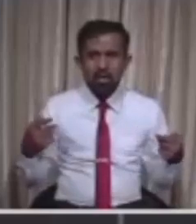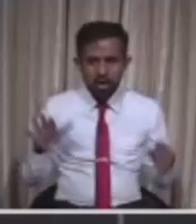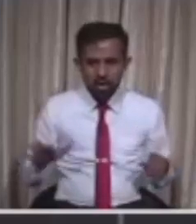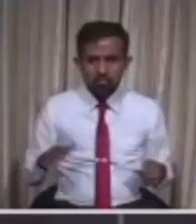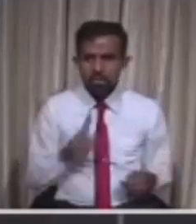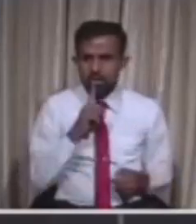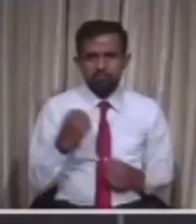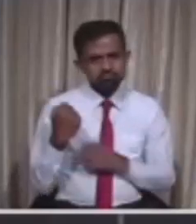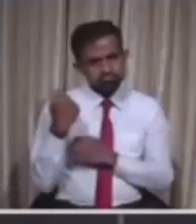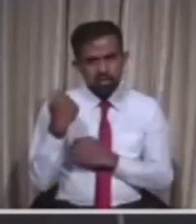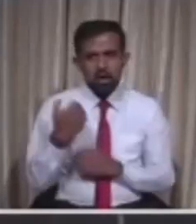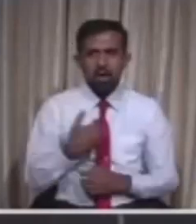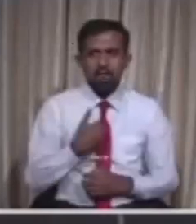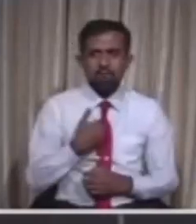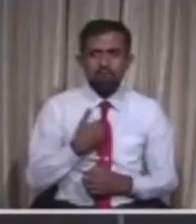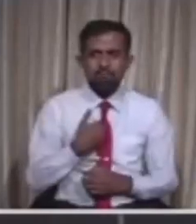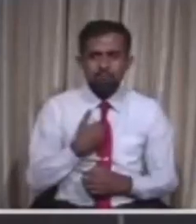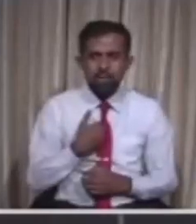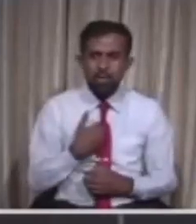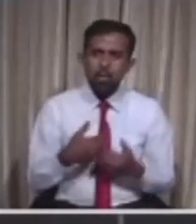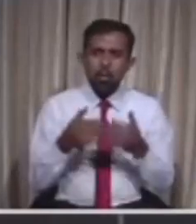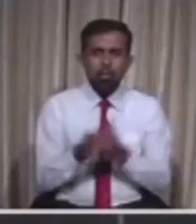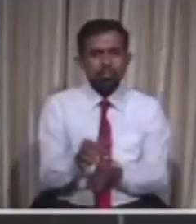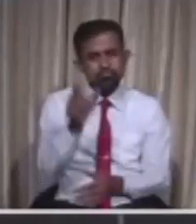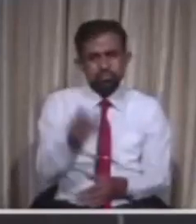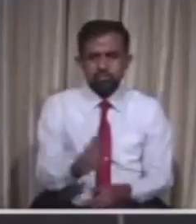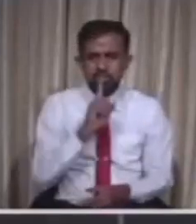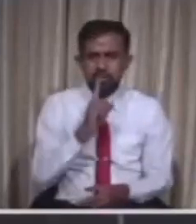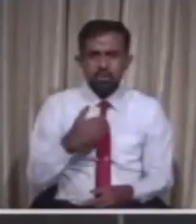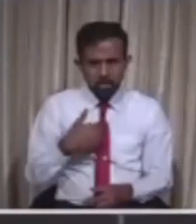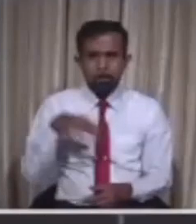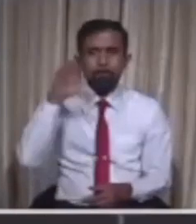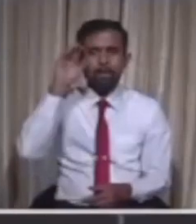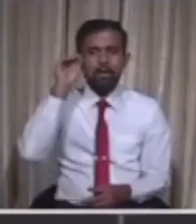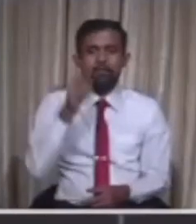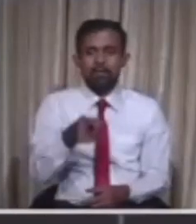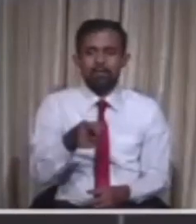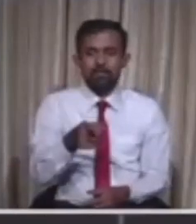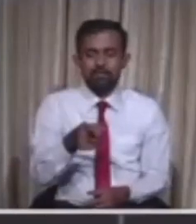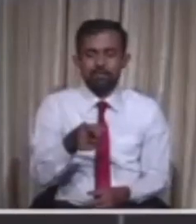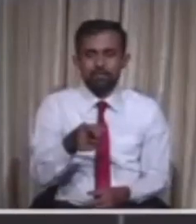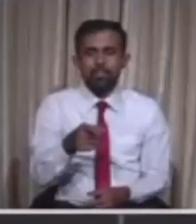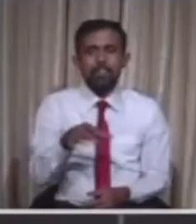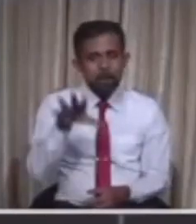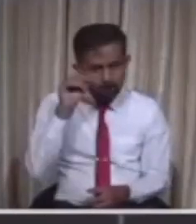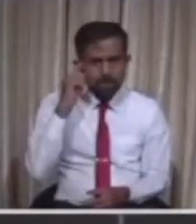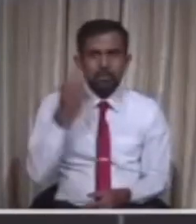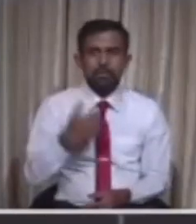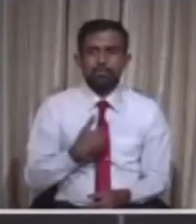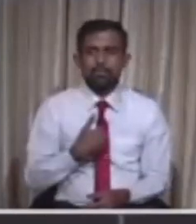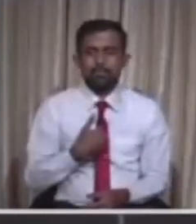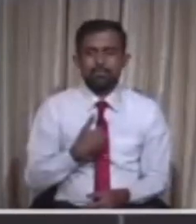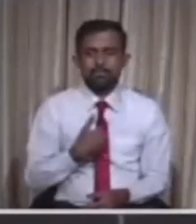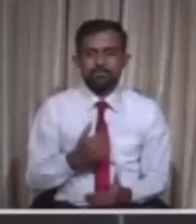කියන්න ශක්තියක් තියෙනවා මම කව කොන කෙනෙක් ඉස්සරහා කියනවා මම පිළිගන්නවා ඒක පිළිගන්නවා